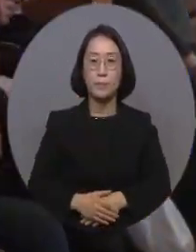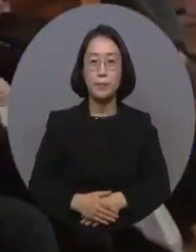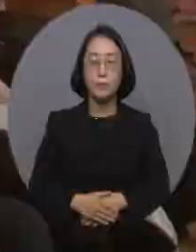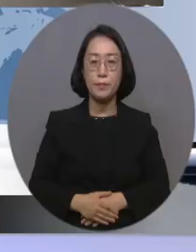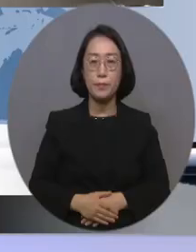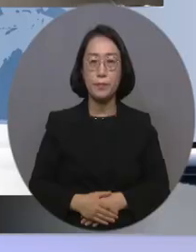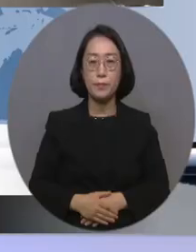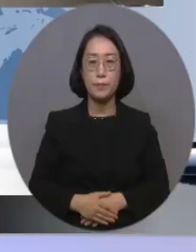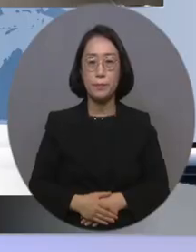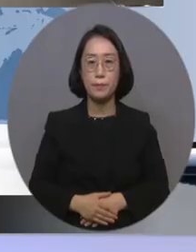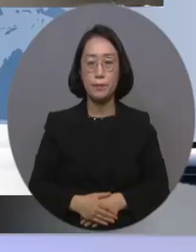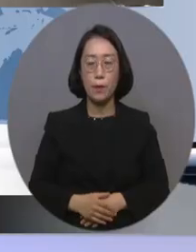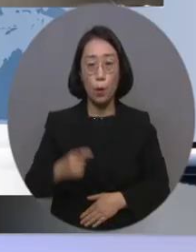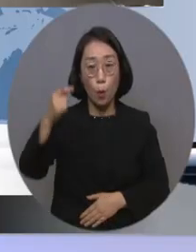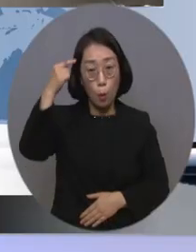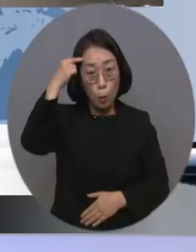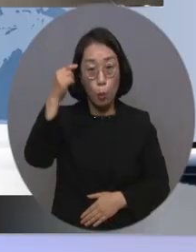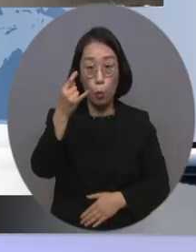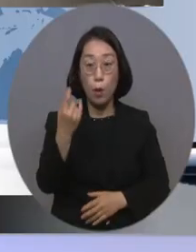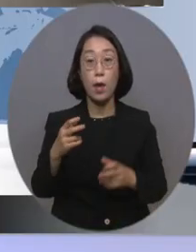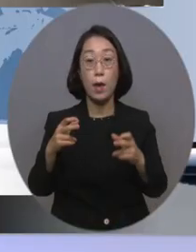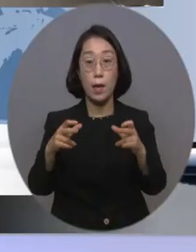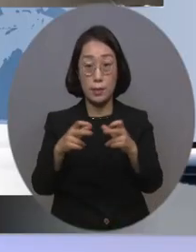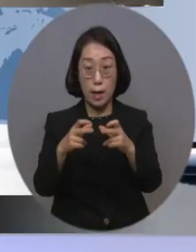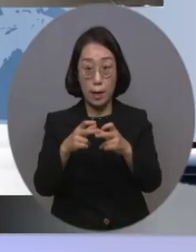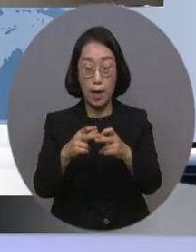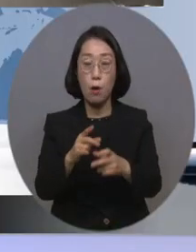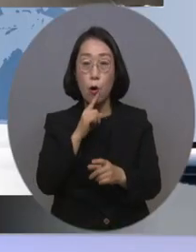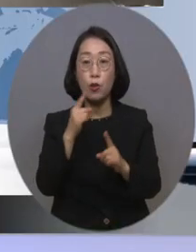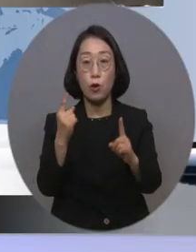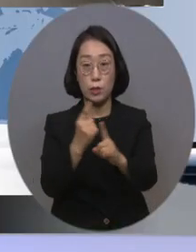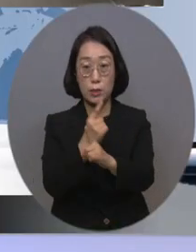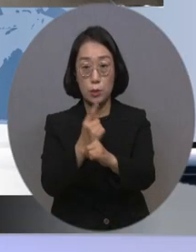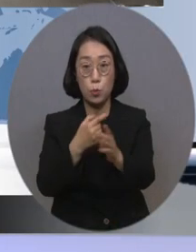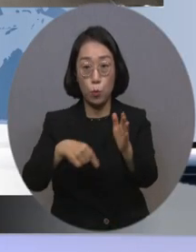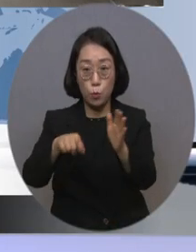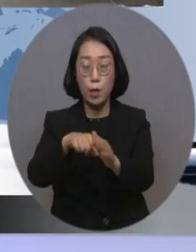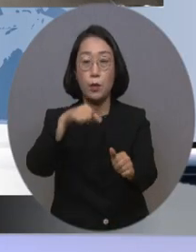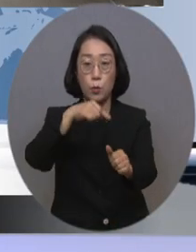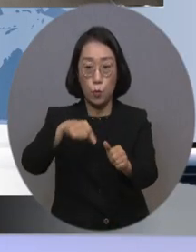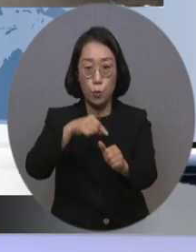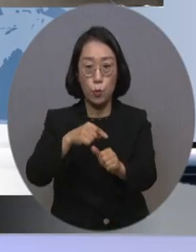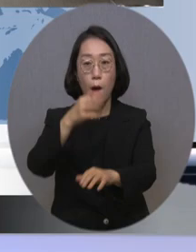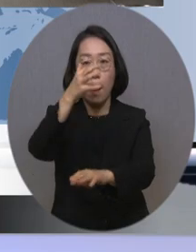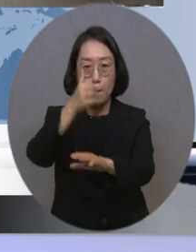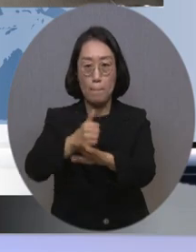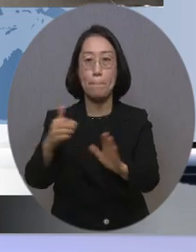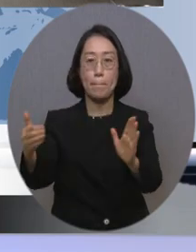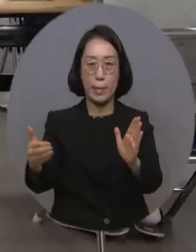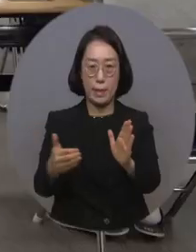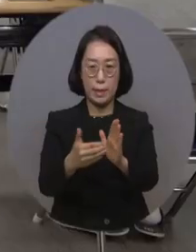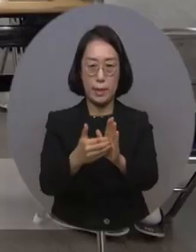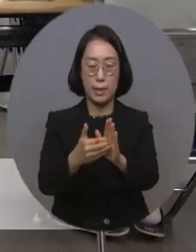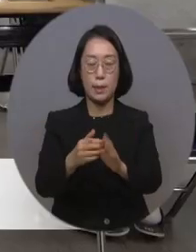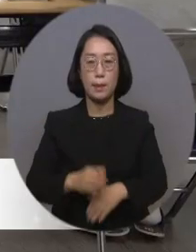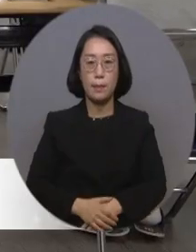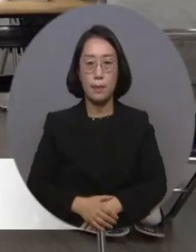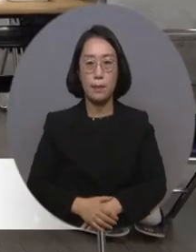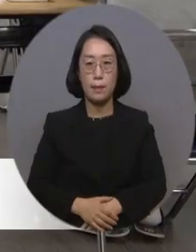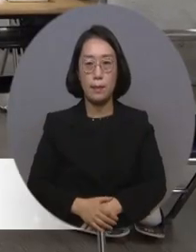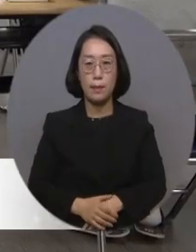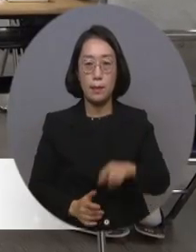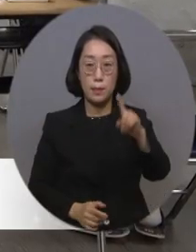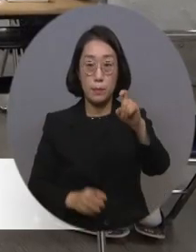정선입니다. 뇌병변 장애인의 언어 재활을 위한 치료 프로그램이 성황리에 마무리됐습니다. 지난달